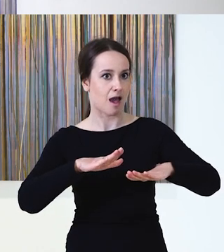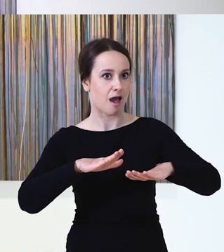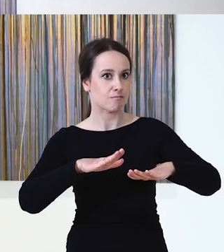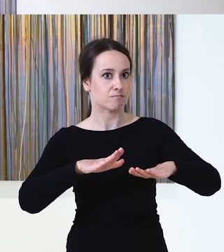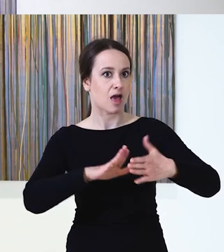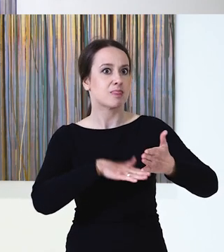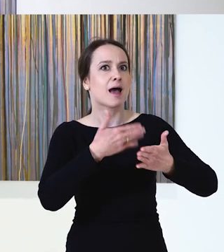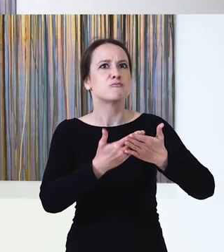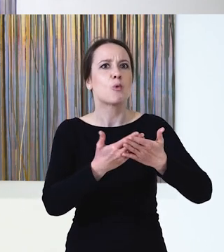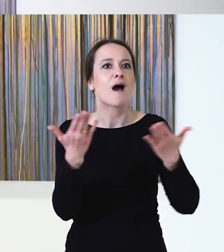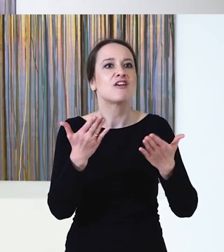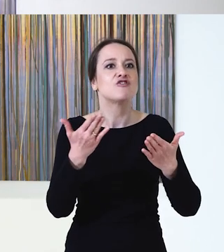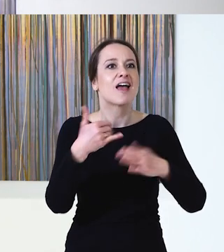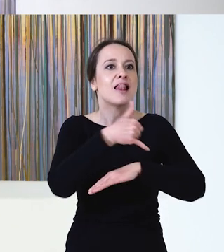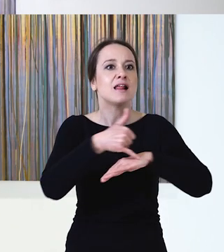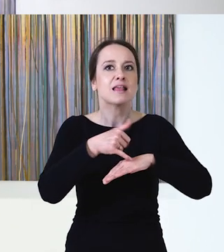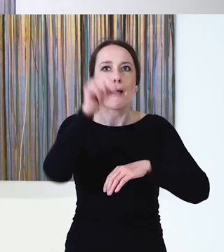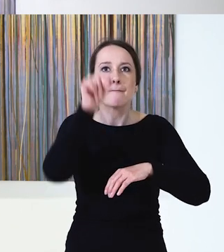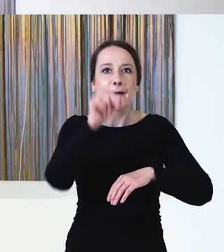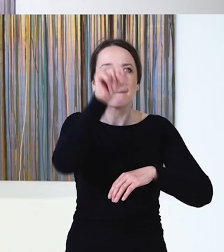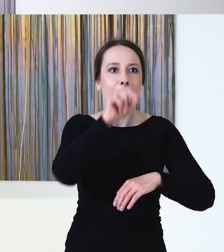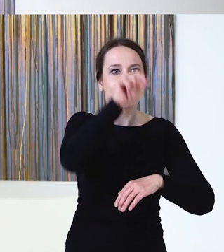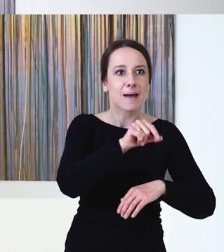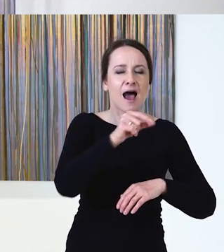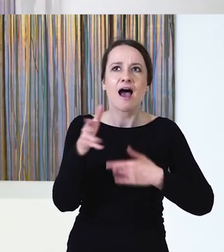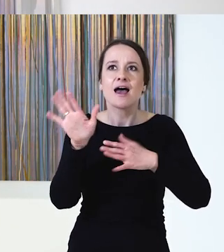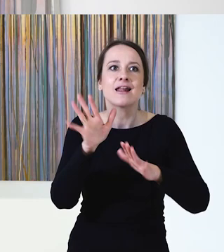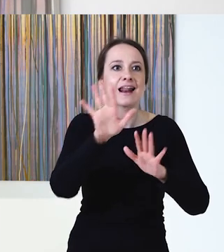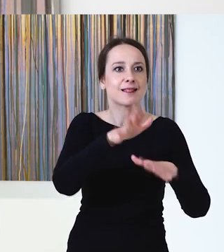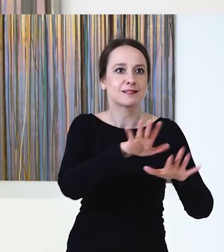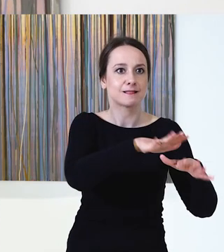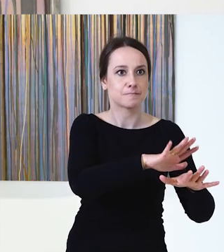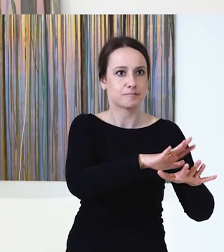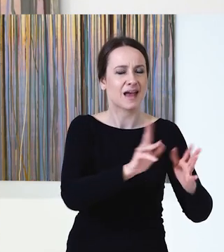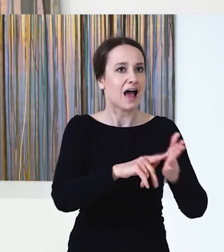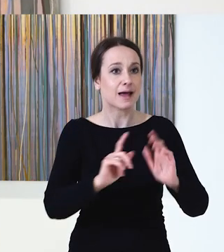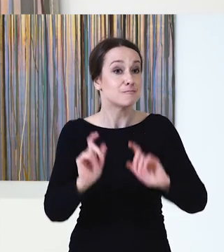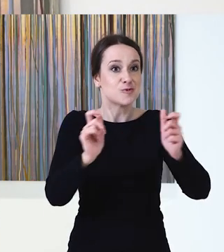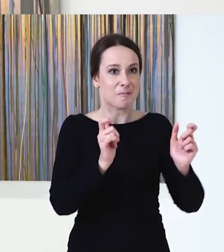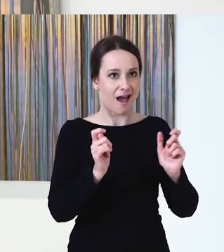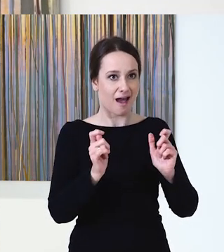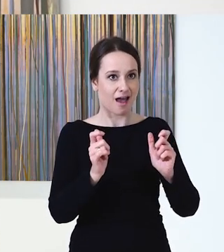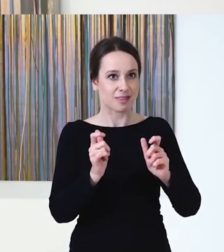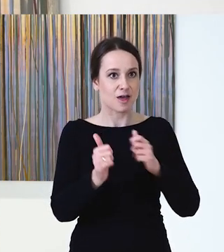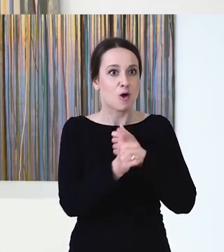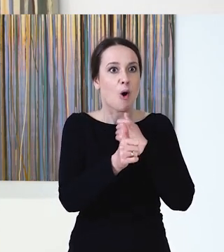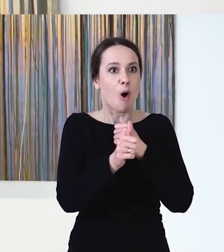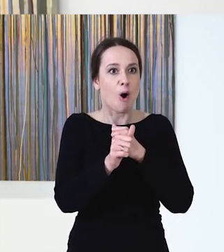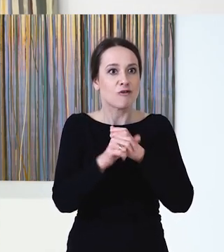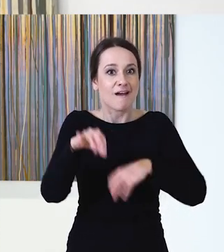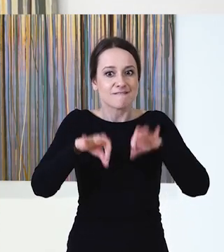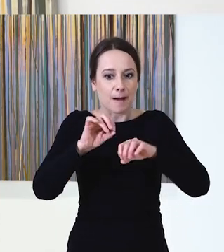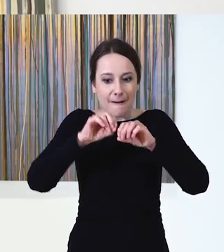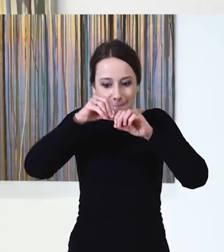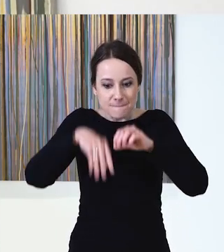tego rytmu linii które są wykonane jednak sposób w przypadku co to znaczy wlane w odpowiednim miejscu